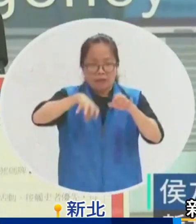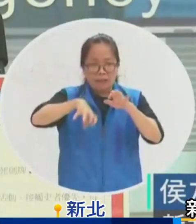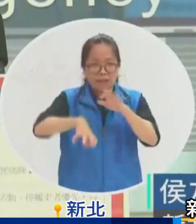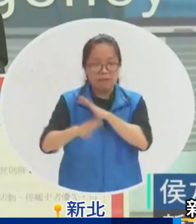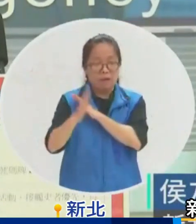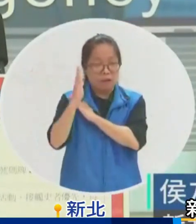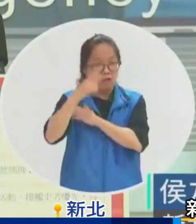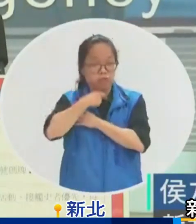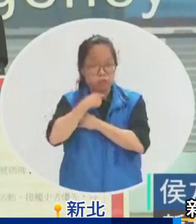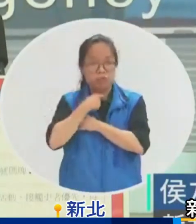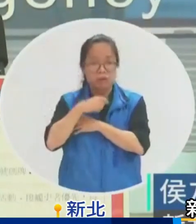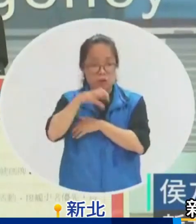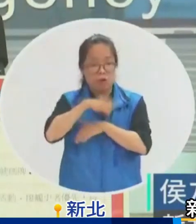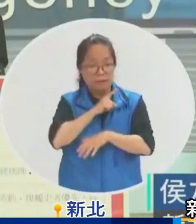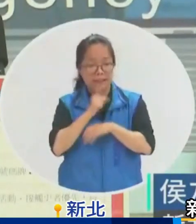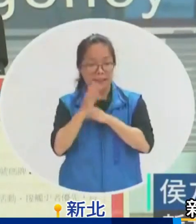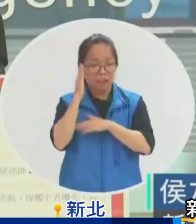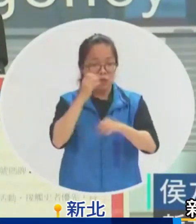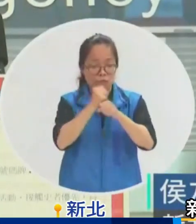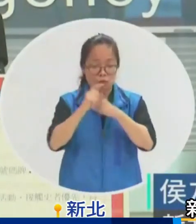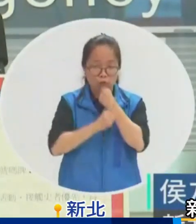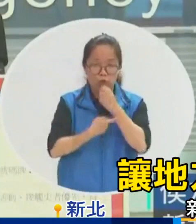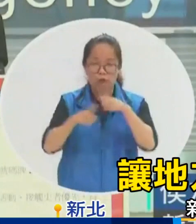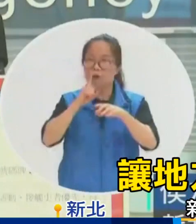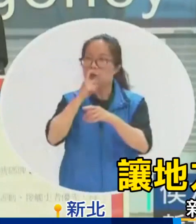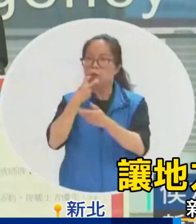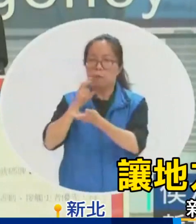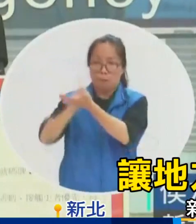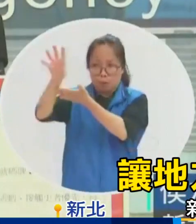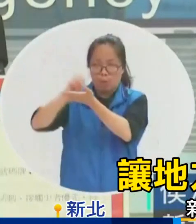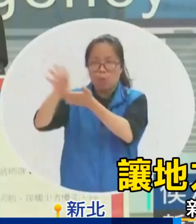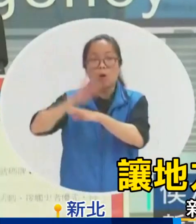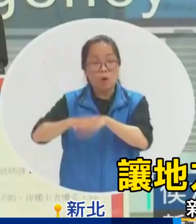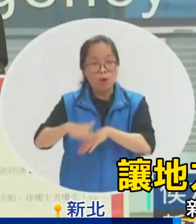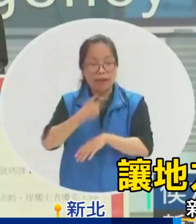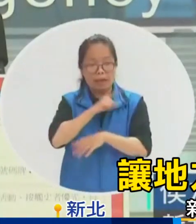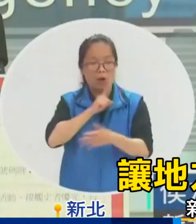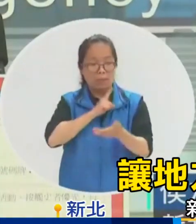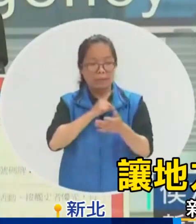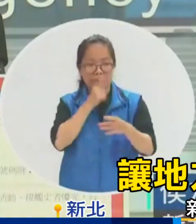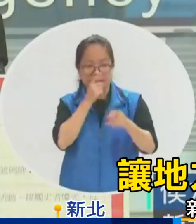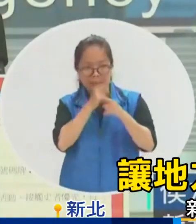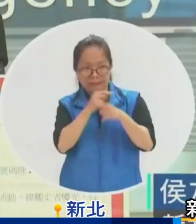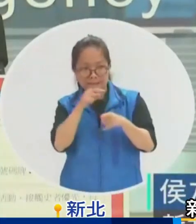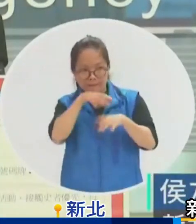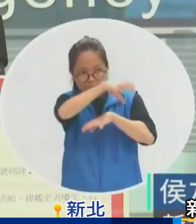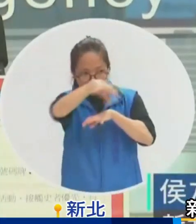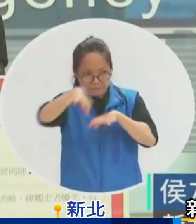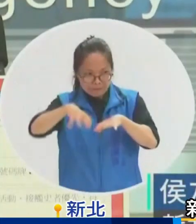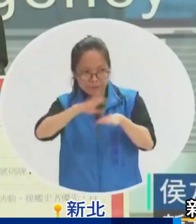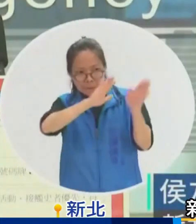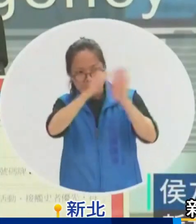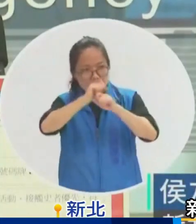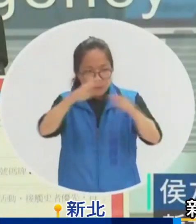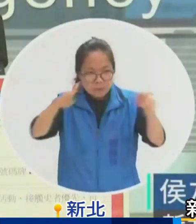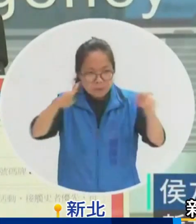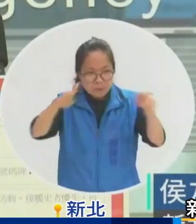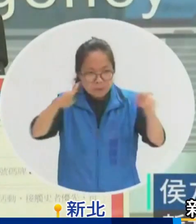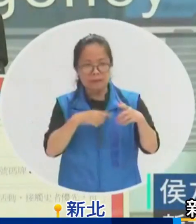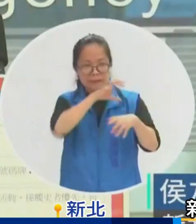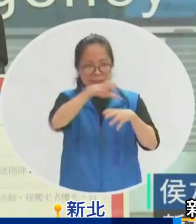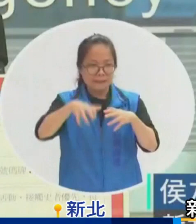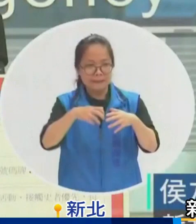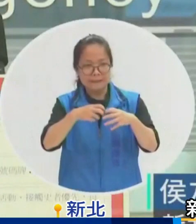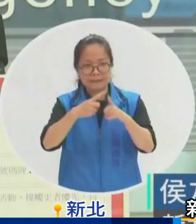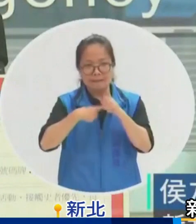地方会把所有的做法跟中央来做报告，让地方在防疫会视整个区块的不同，采取不一样的